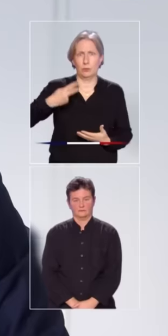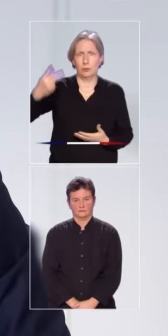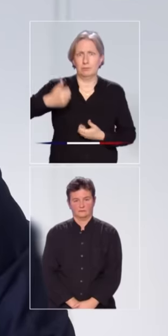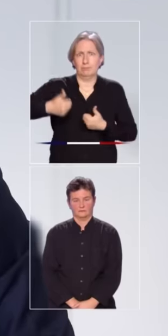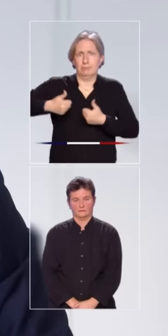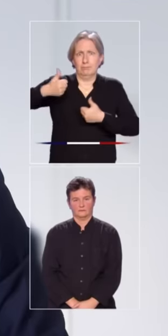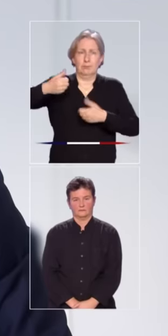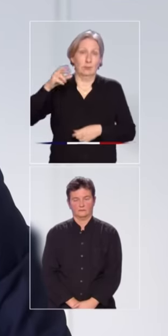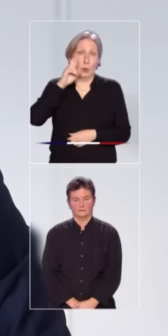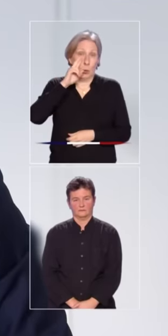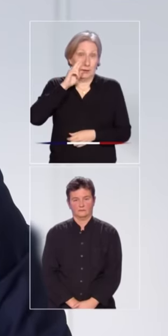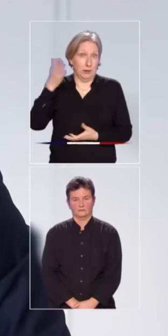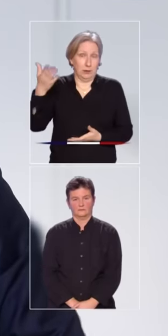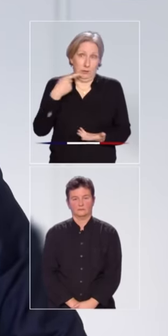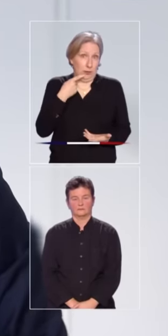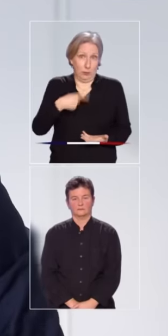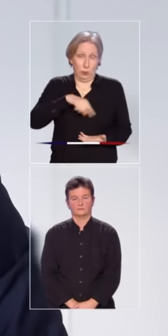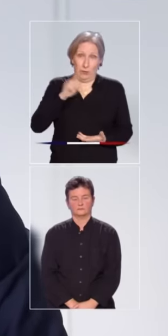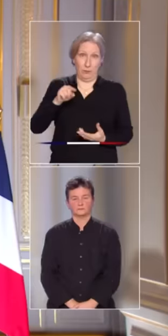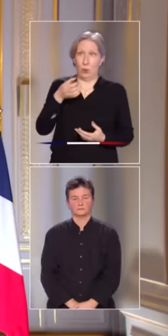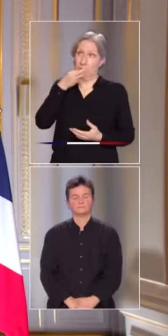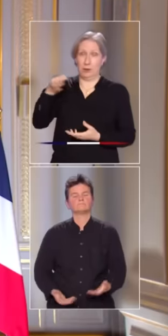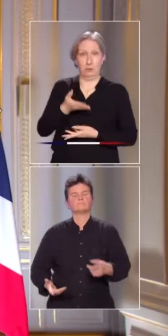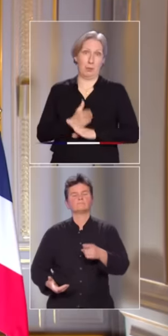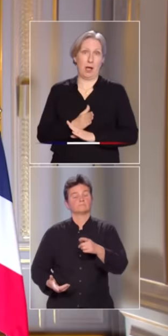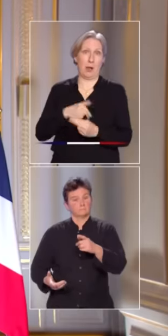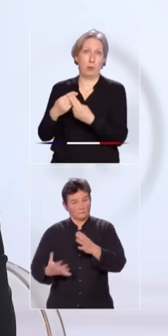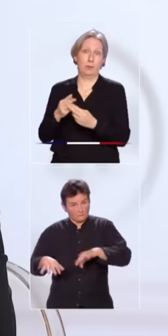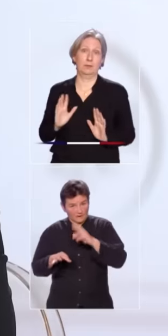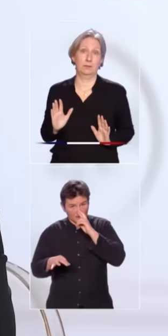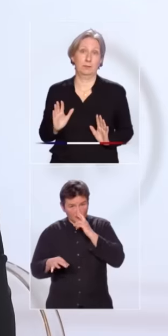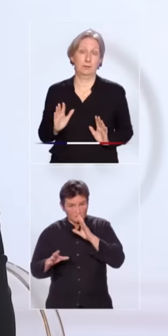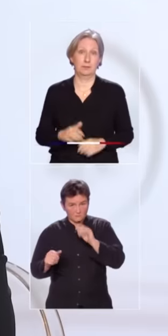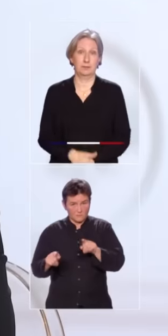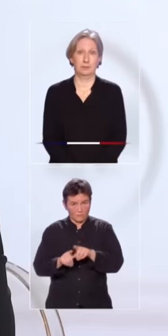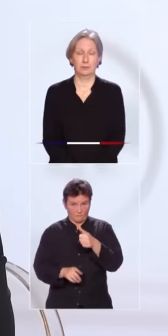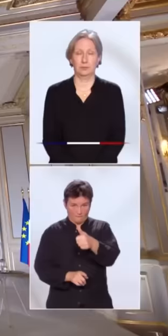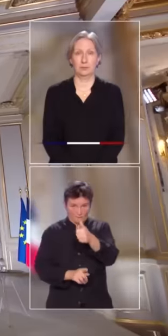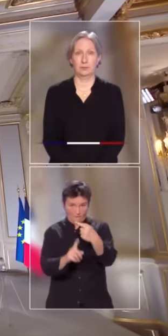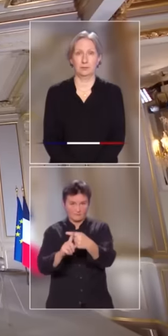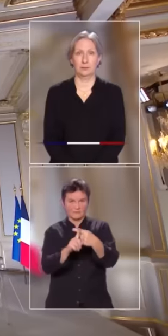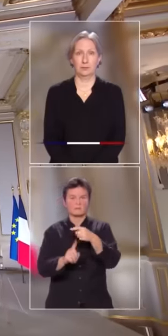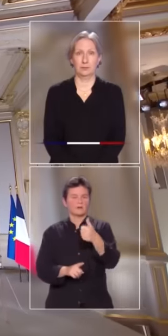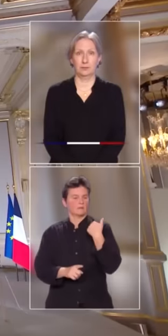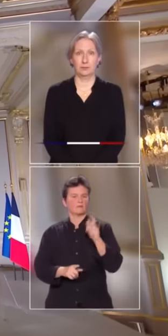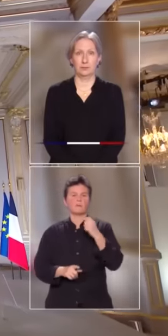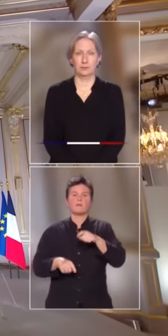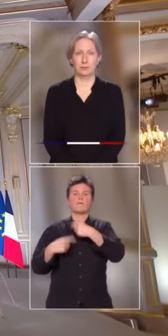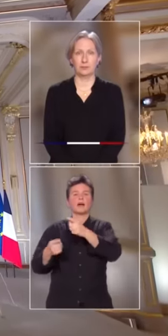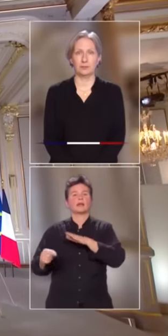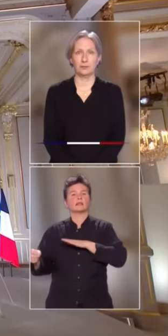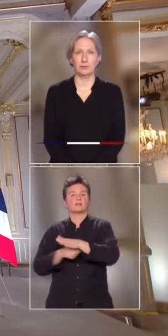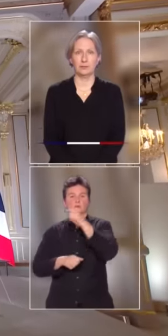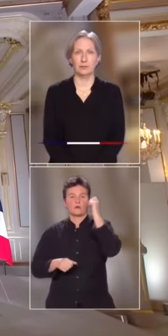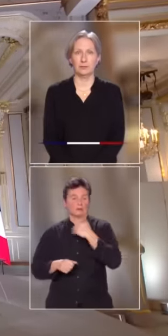la Russie. Et à cette escalade, nous devons dire que nous sommes prêts à répondre. Est-ce que la Russie serait capable de vous cibler ? Vous avez annulé une visite en Ukraine